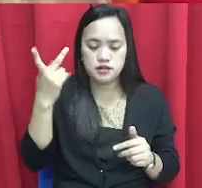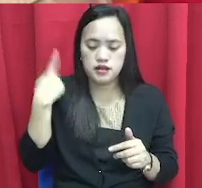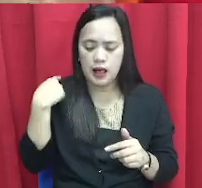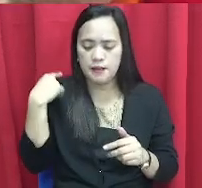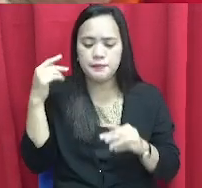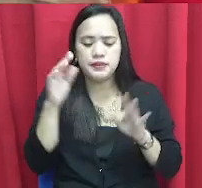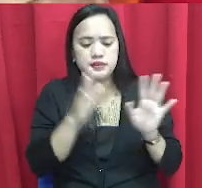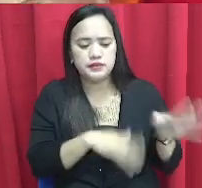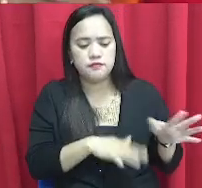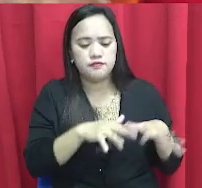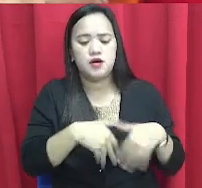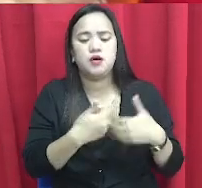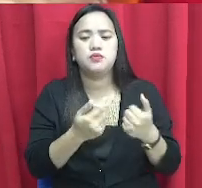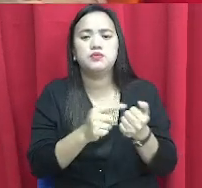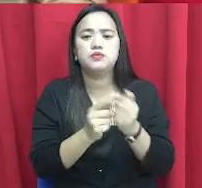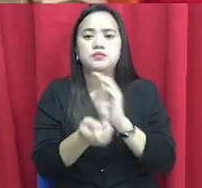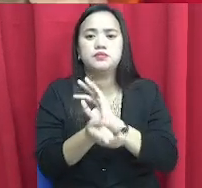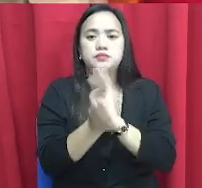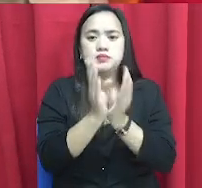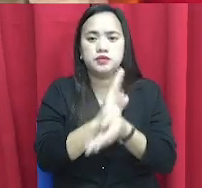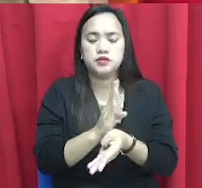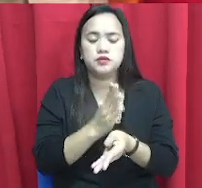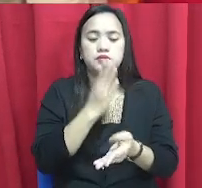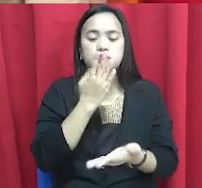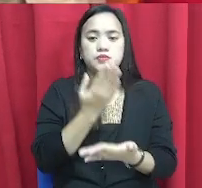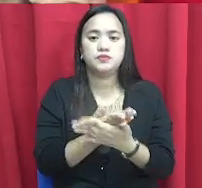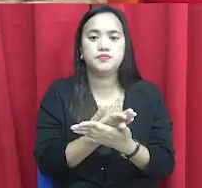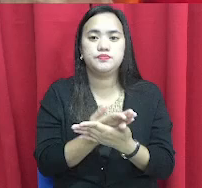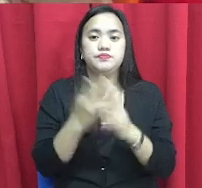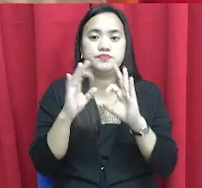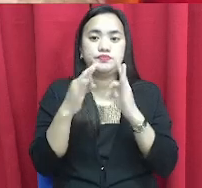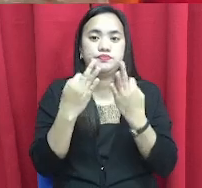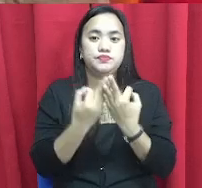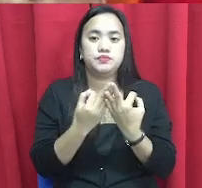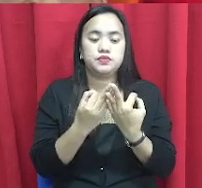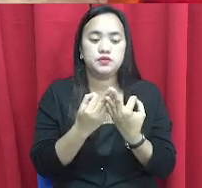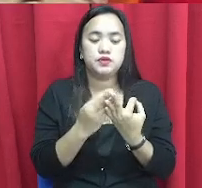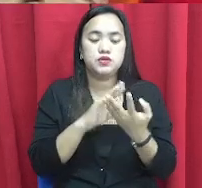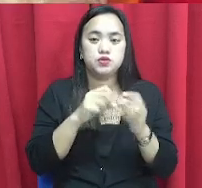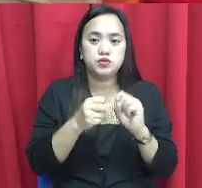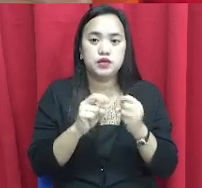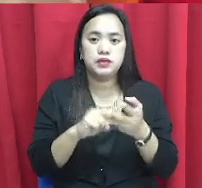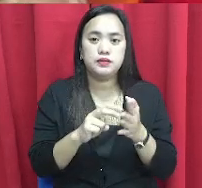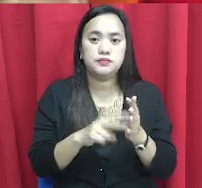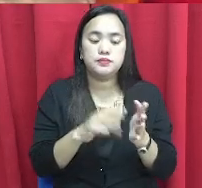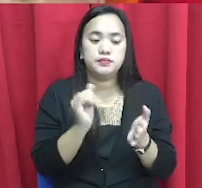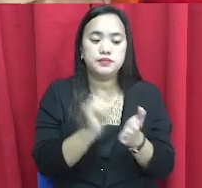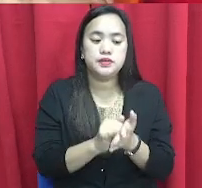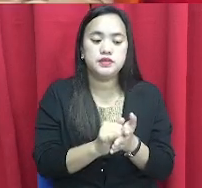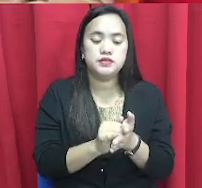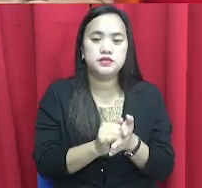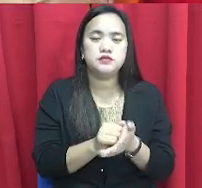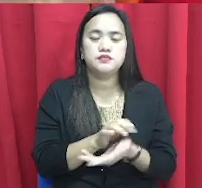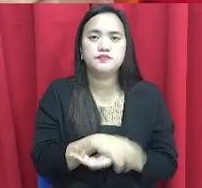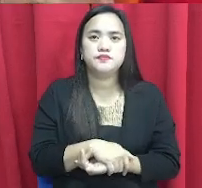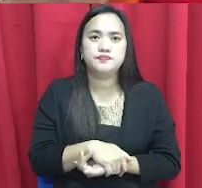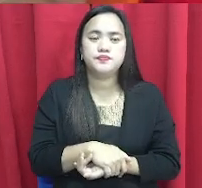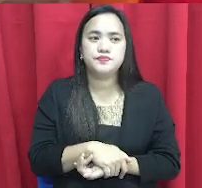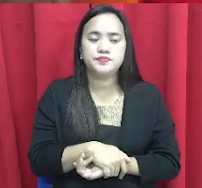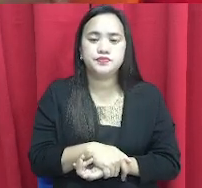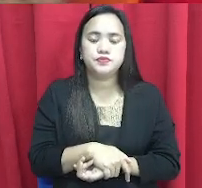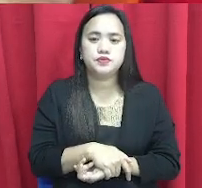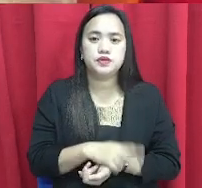panatilihing malakas at matibay ang pamilya therefore kapag ang isang pamilya ang tatay ng tahanan ay